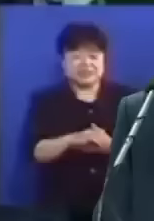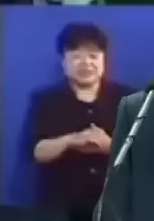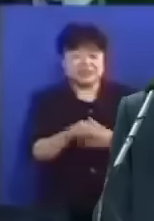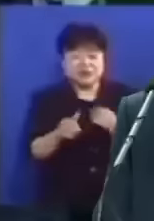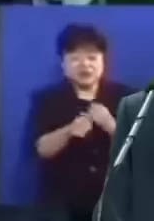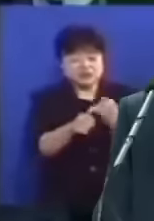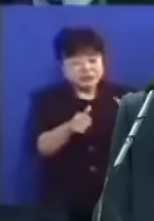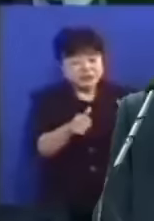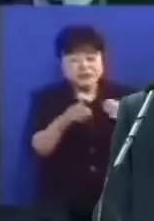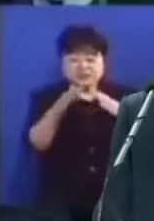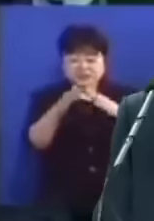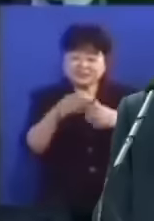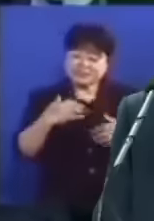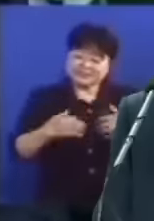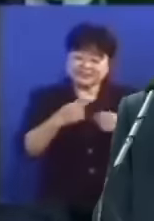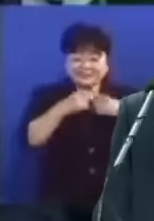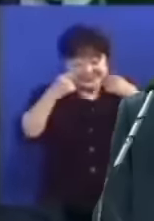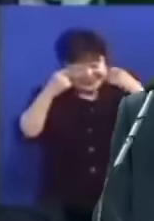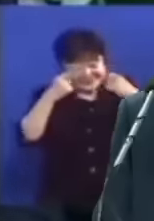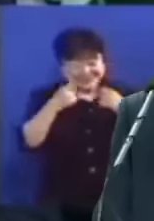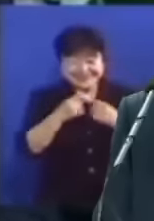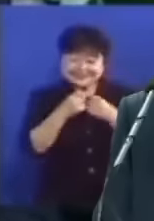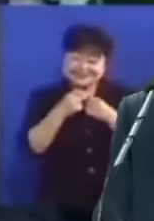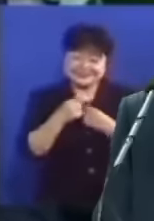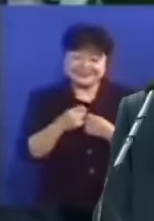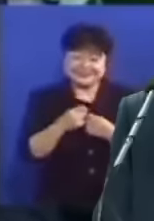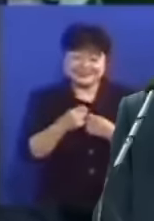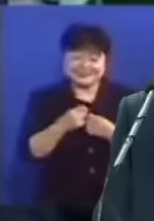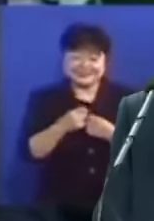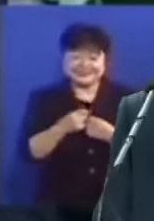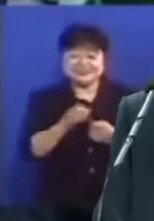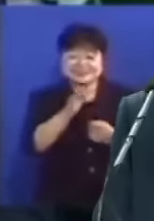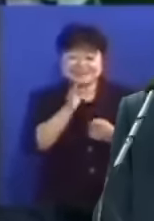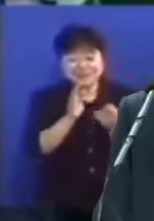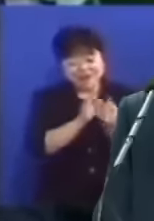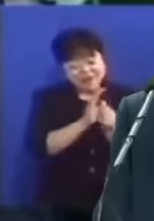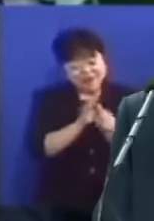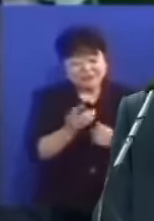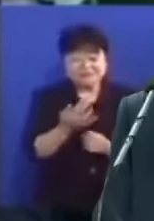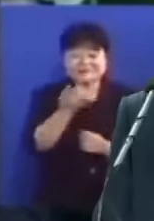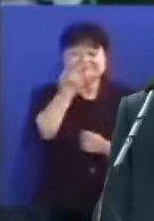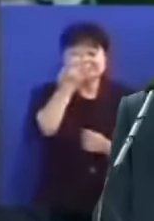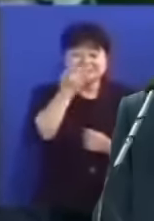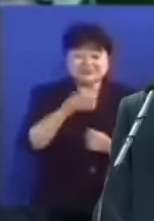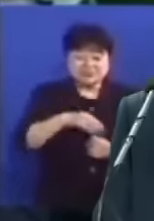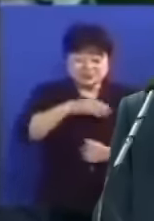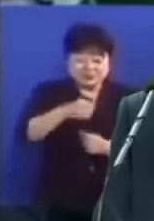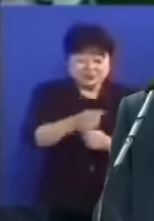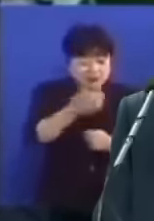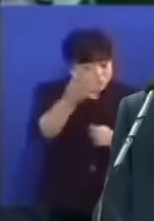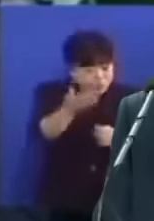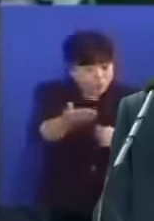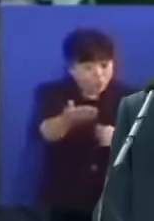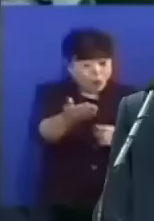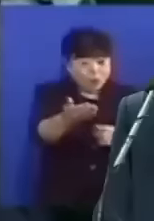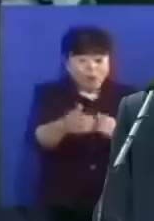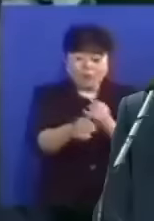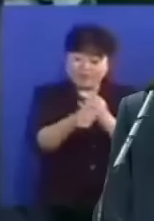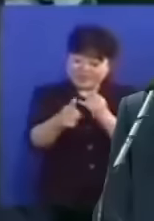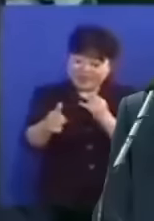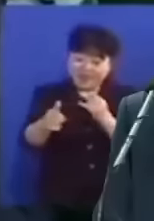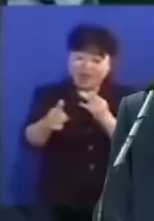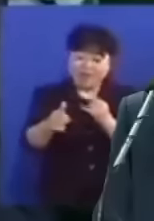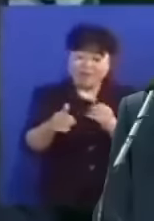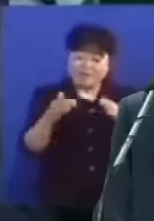부인이 집에서 기쁘고 즐겁고 상냥하고 아주 향기로운 분위기를 만들어주면 그 남편이